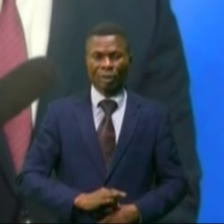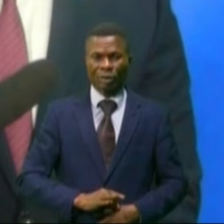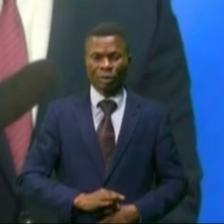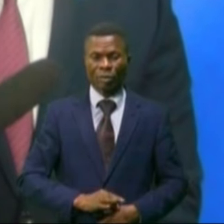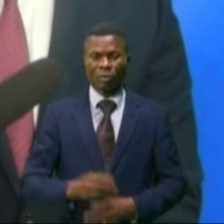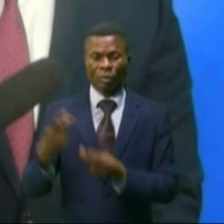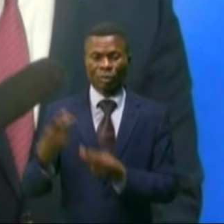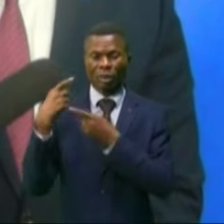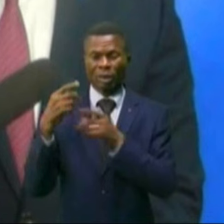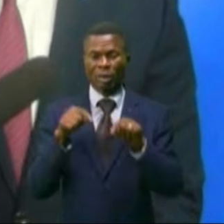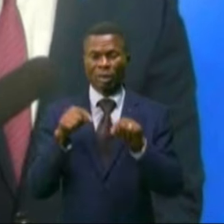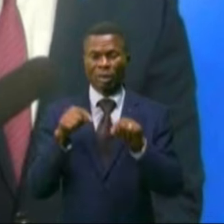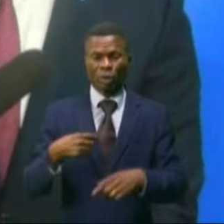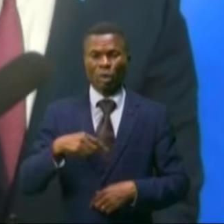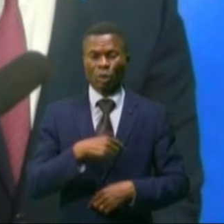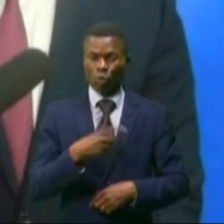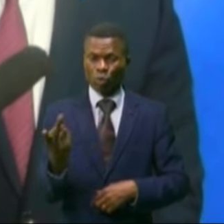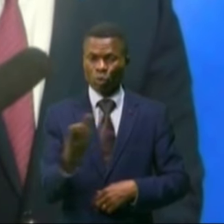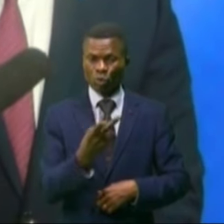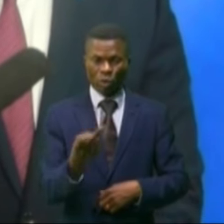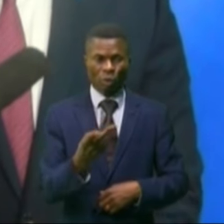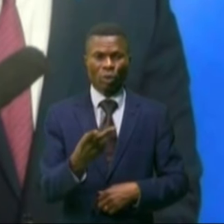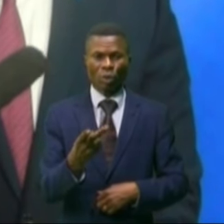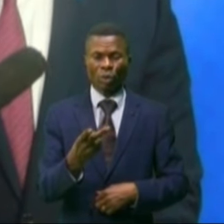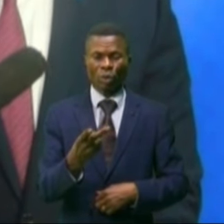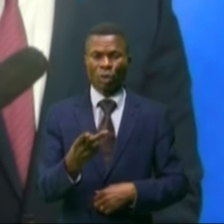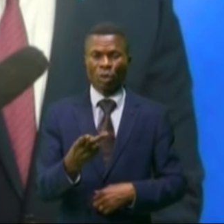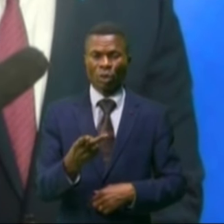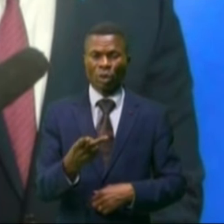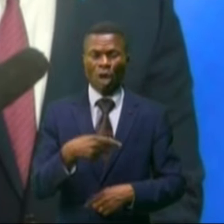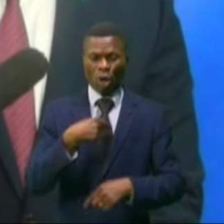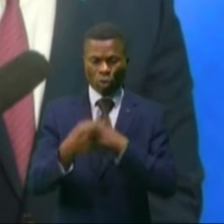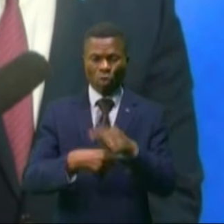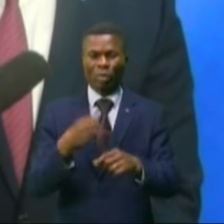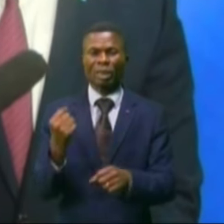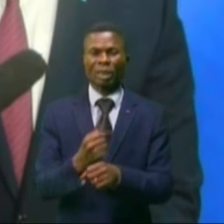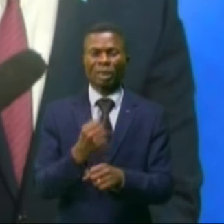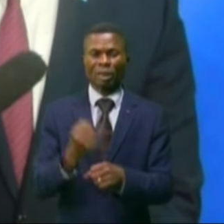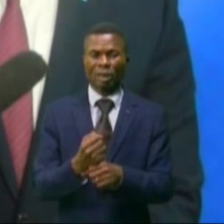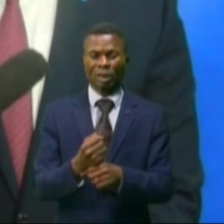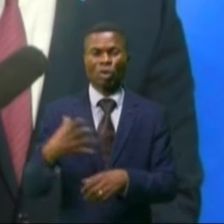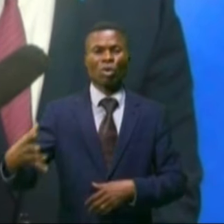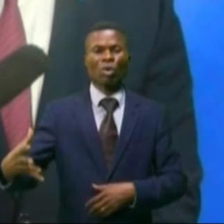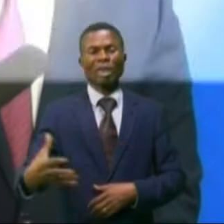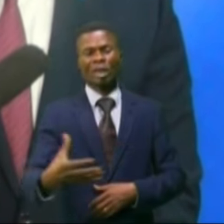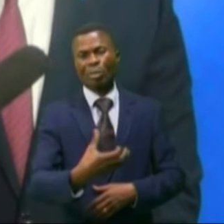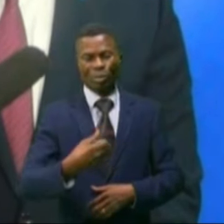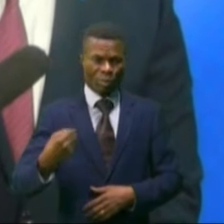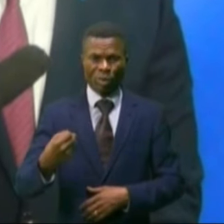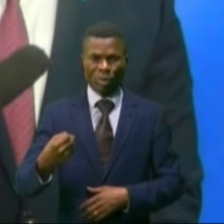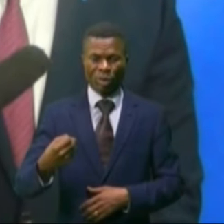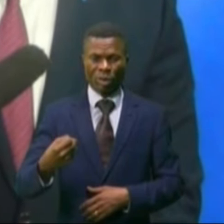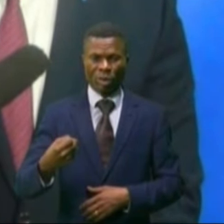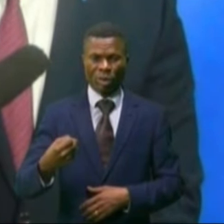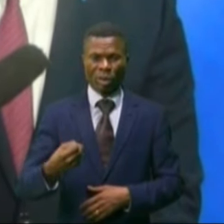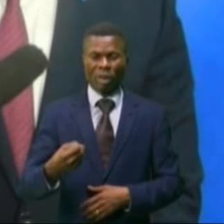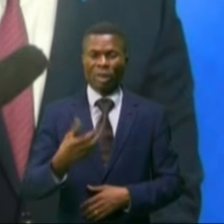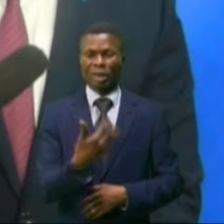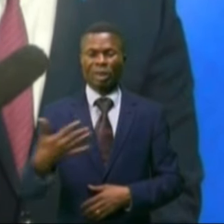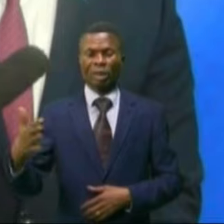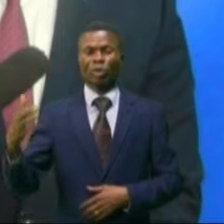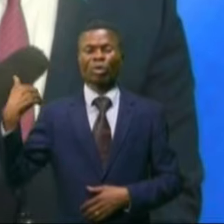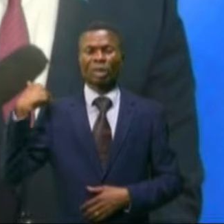de ce jour, nous allons ensemble lancer l'opération de récupération du